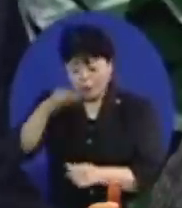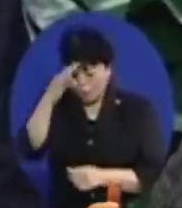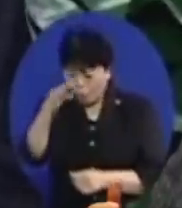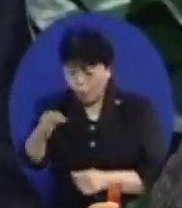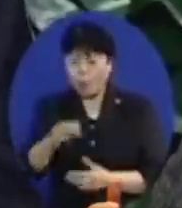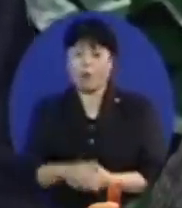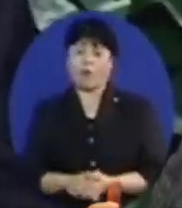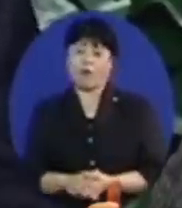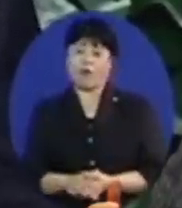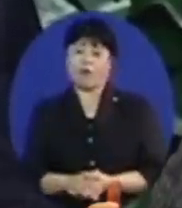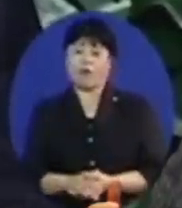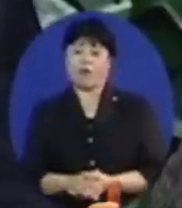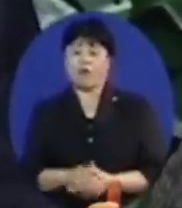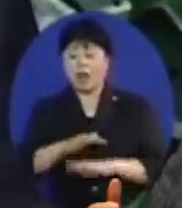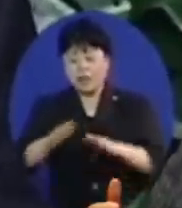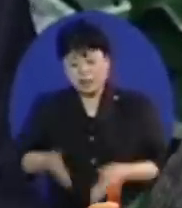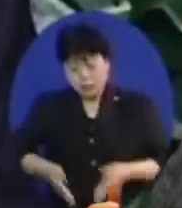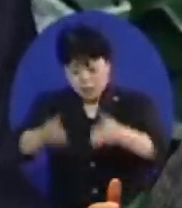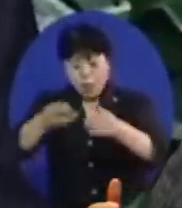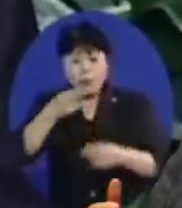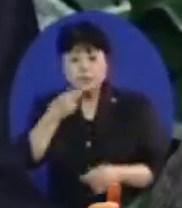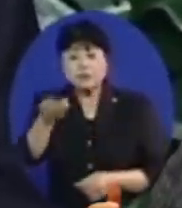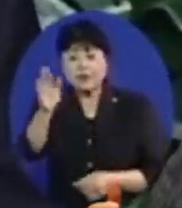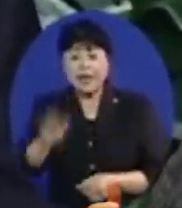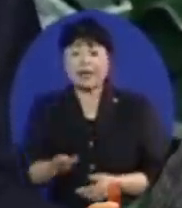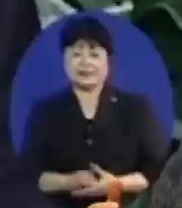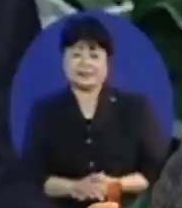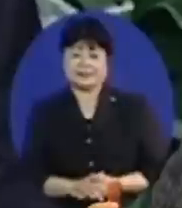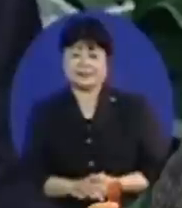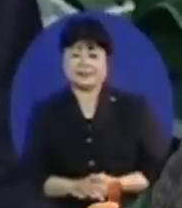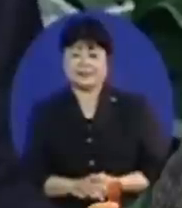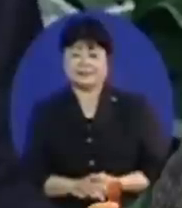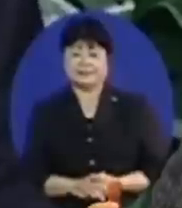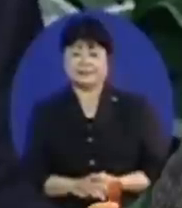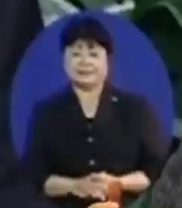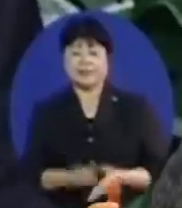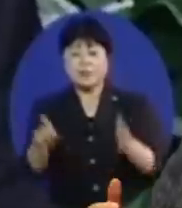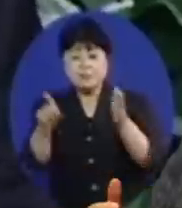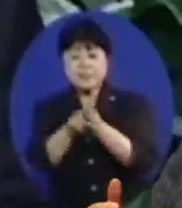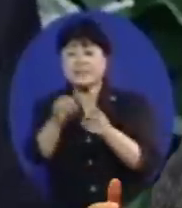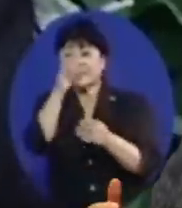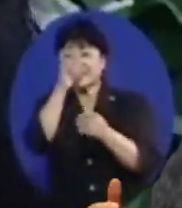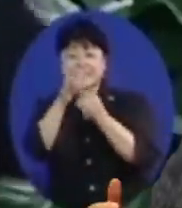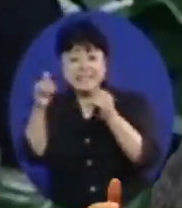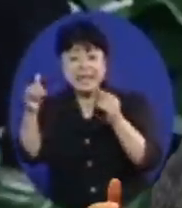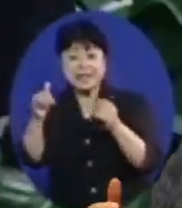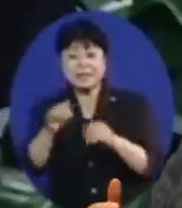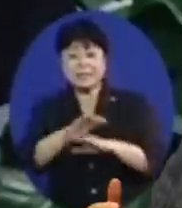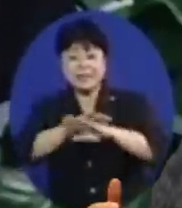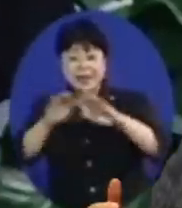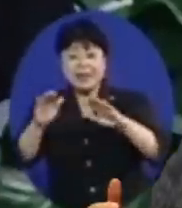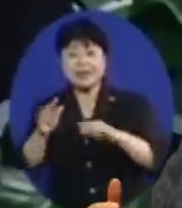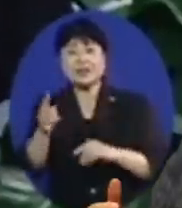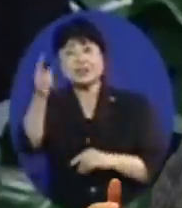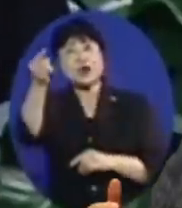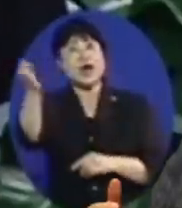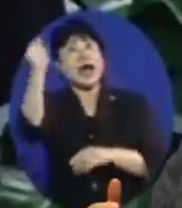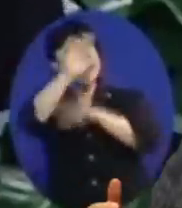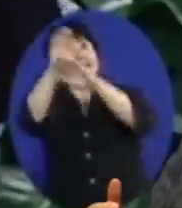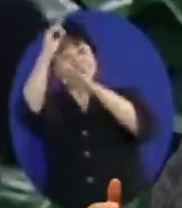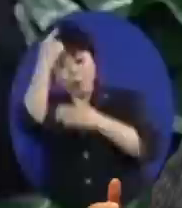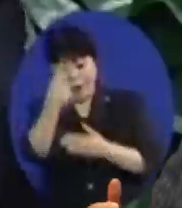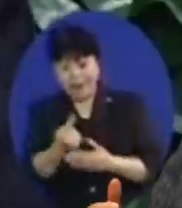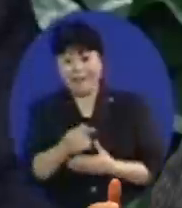보아서 어디 해결할 길이 없어도 우리 믿음이 있는 사람은 해결책이 저기에서 내려오는 것입니다.